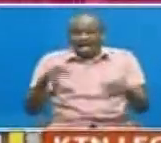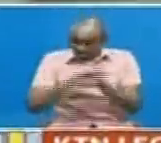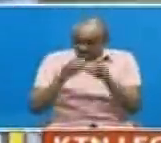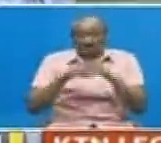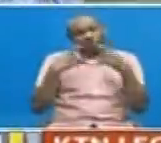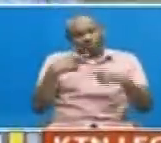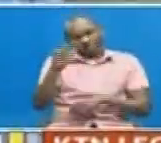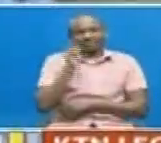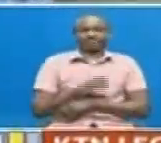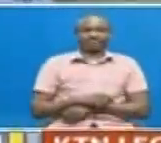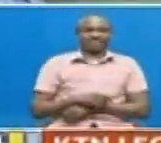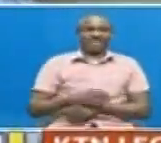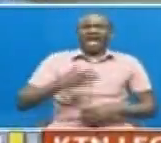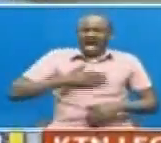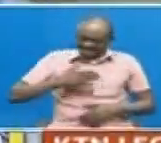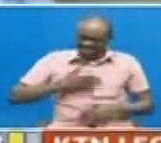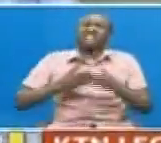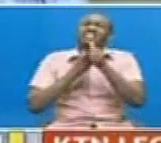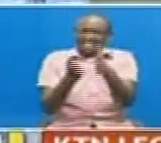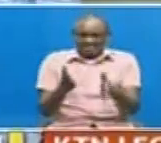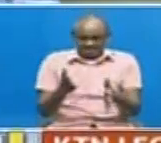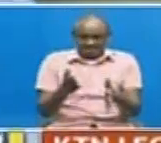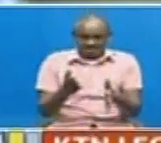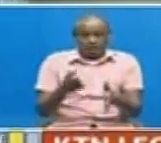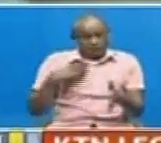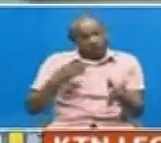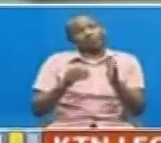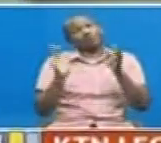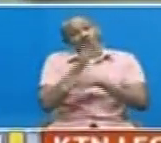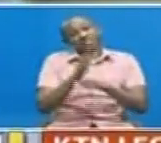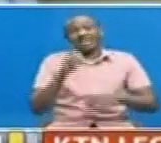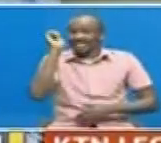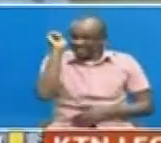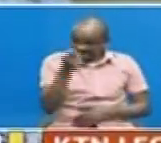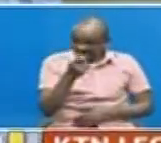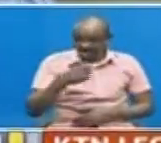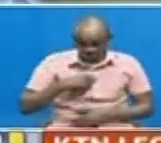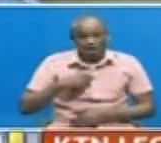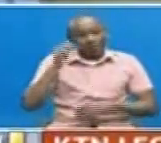haki. Sisi kama viongozi wa wanamuziki katika Kenya hii